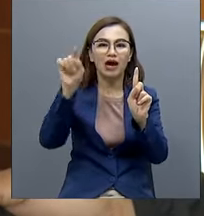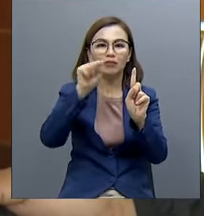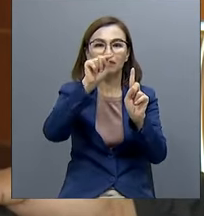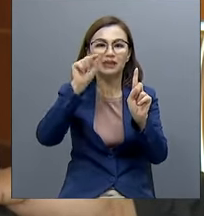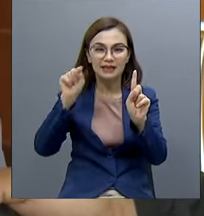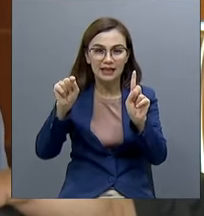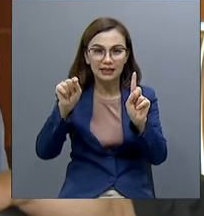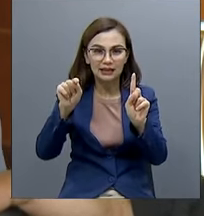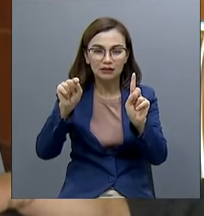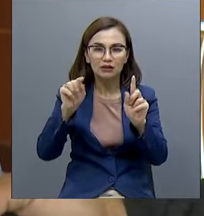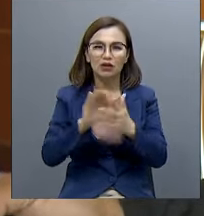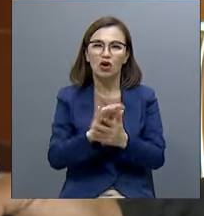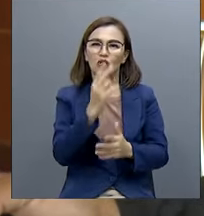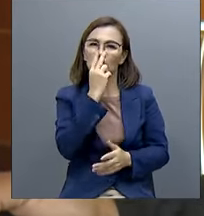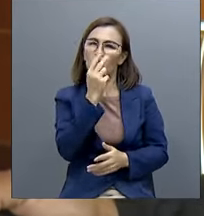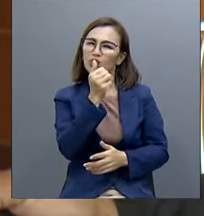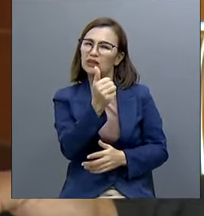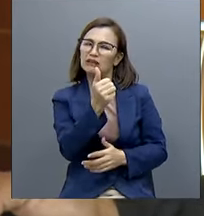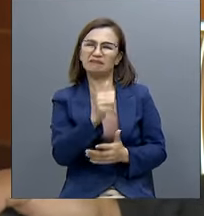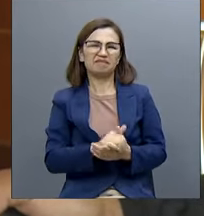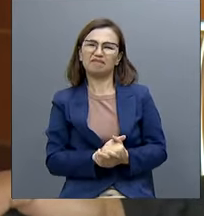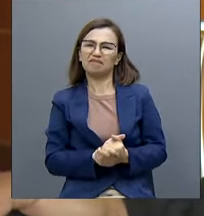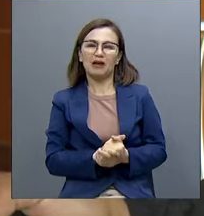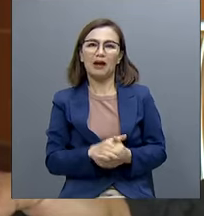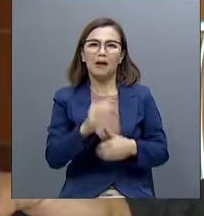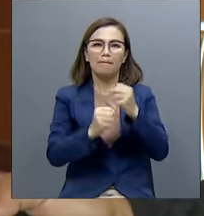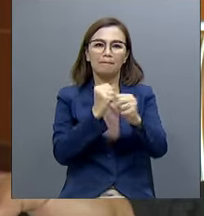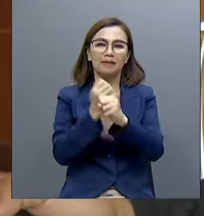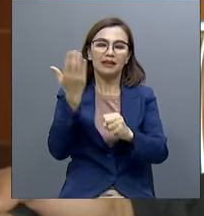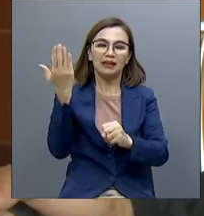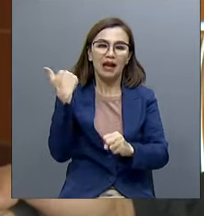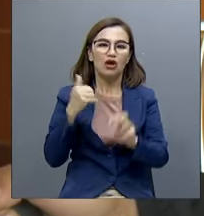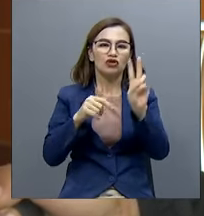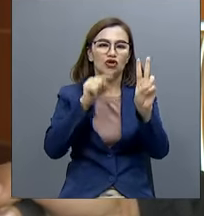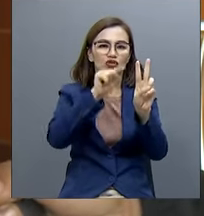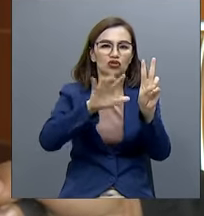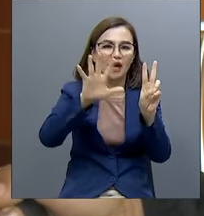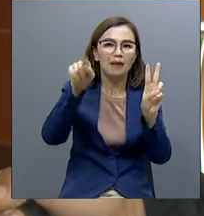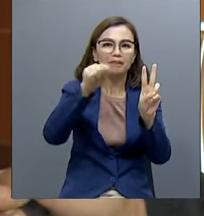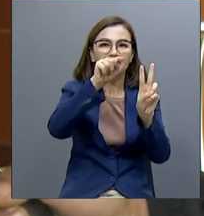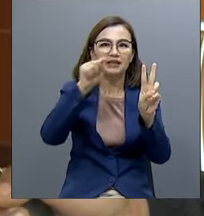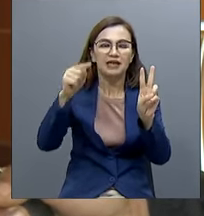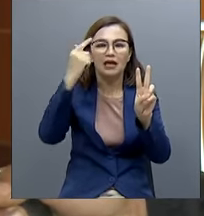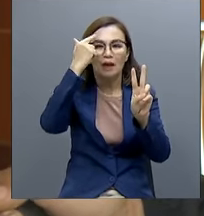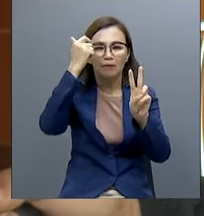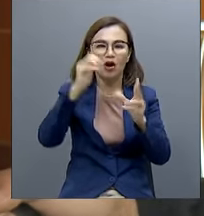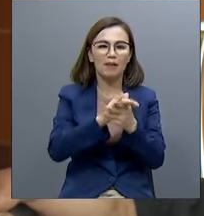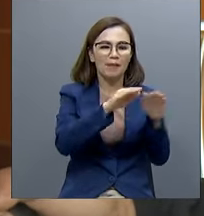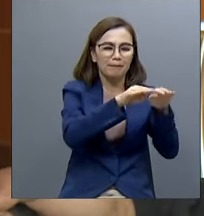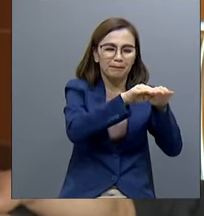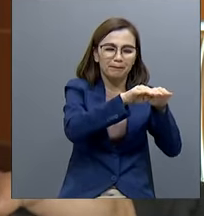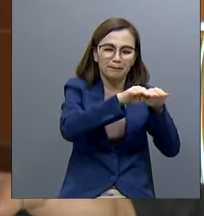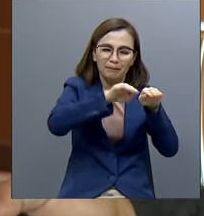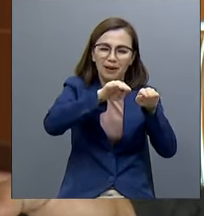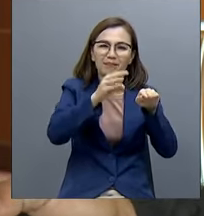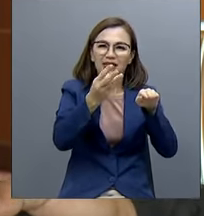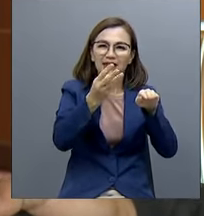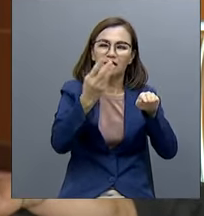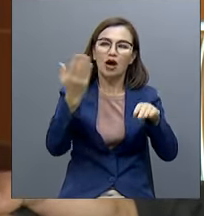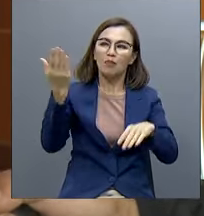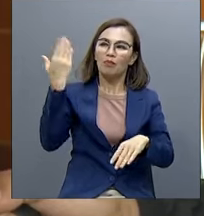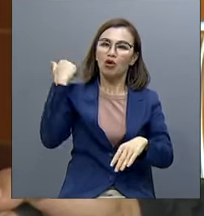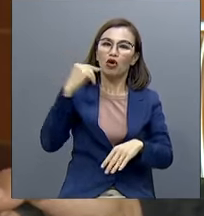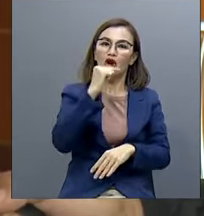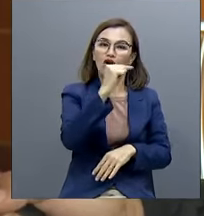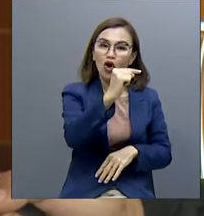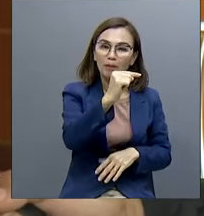1.9%มันดีผิดปกปกติเพราะปีที่แล้วมันโต 2.5%มันโตมาจากฐานเตี้ยๆก่อนหน้านั้นมีติดลบด้วยนะ